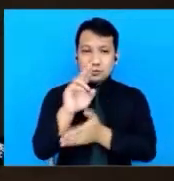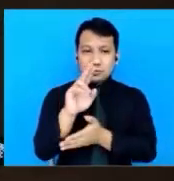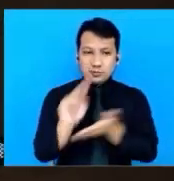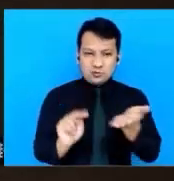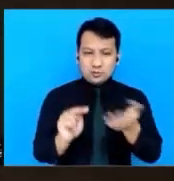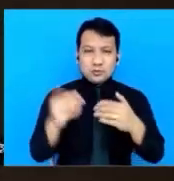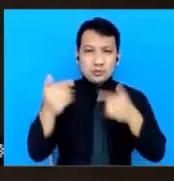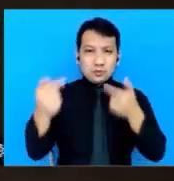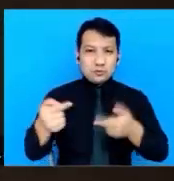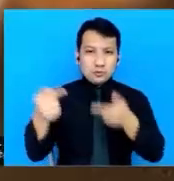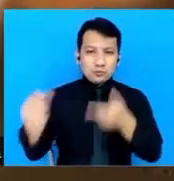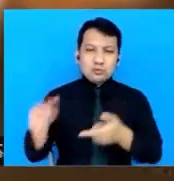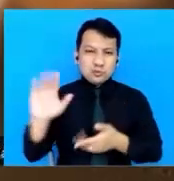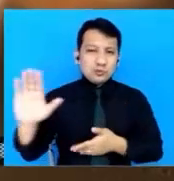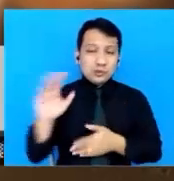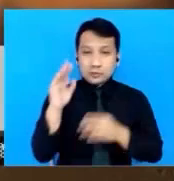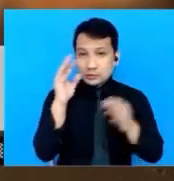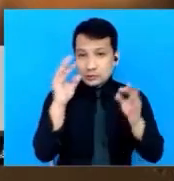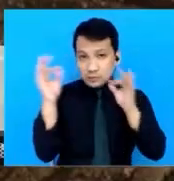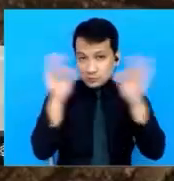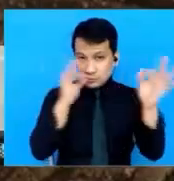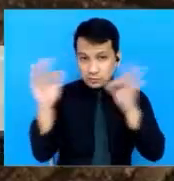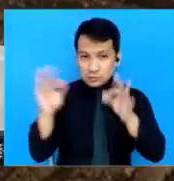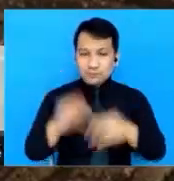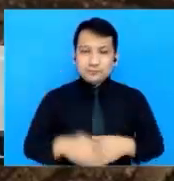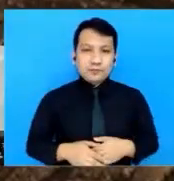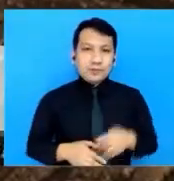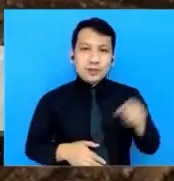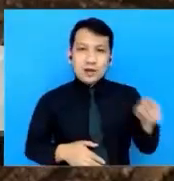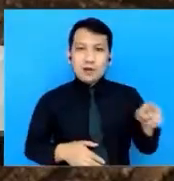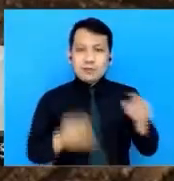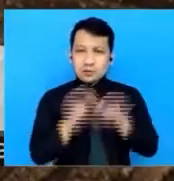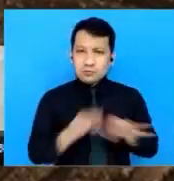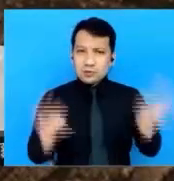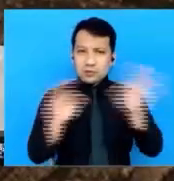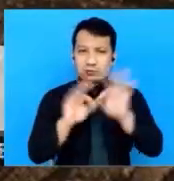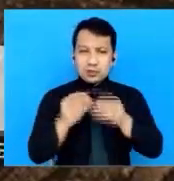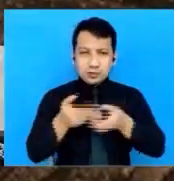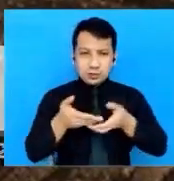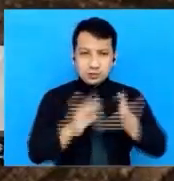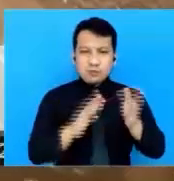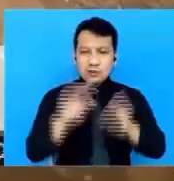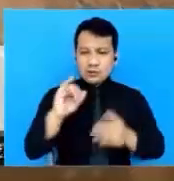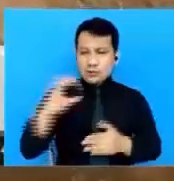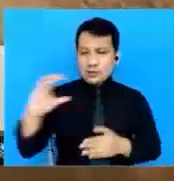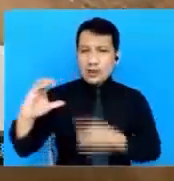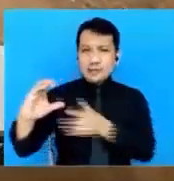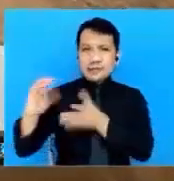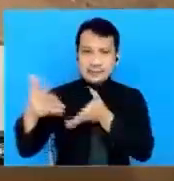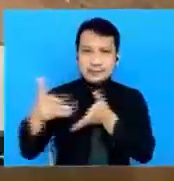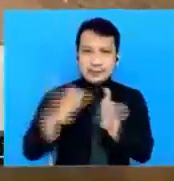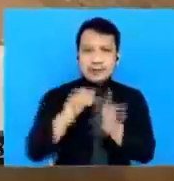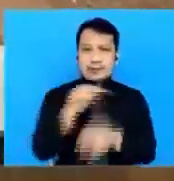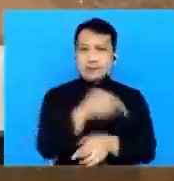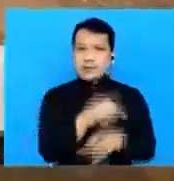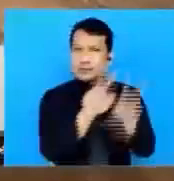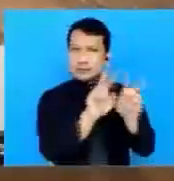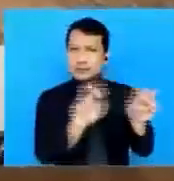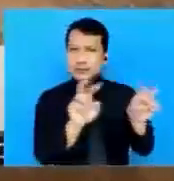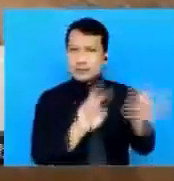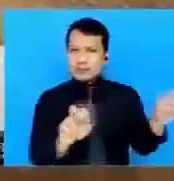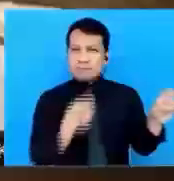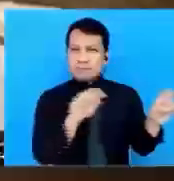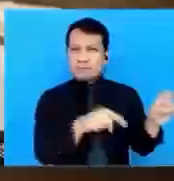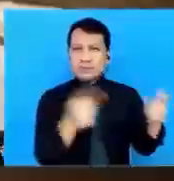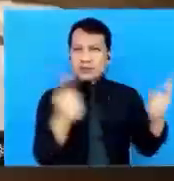on drugs ng kanyang administrasyon. Sa gitna yan ng binigay na go signal sa International Criminal Court na imbestigahan ang mga